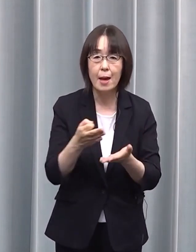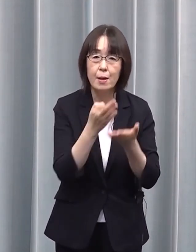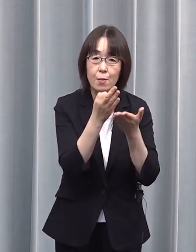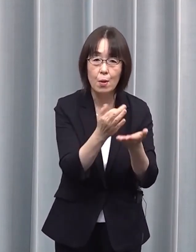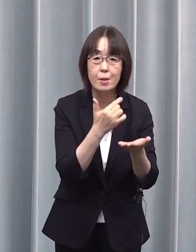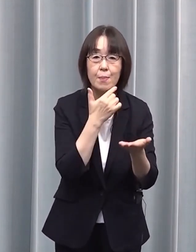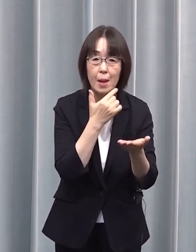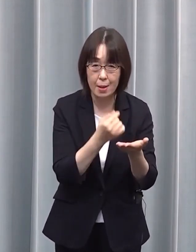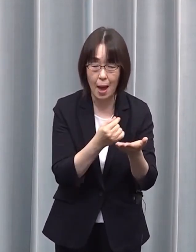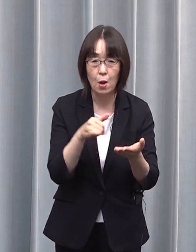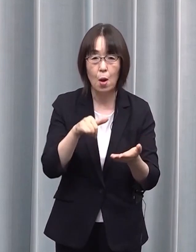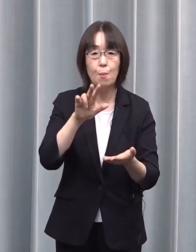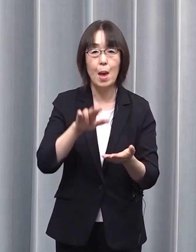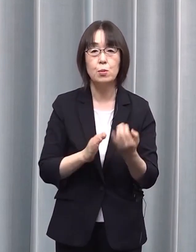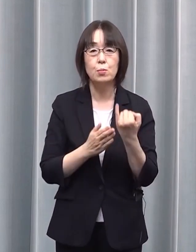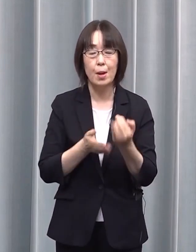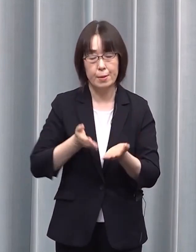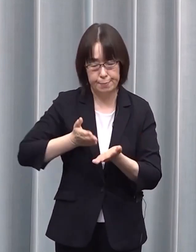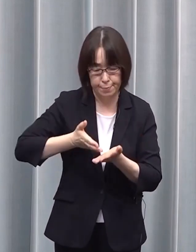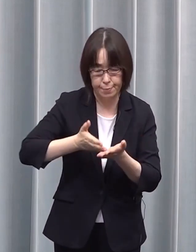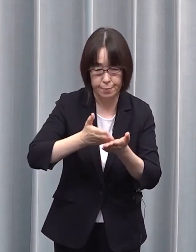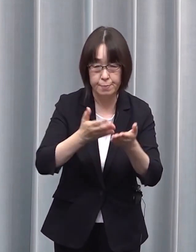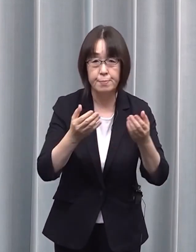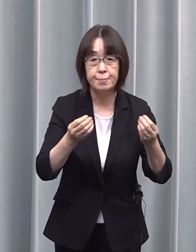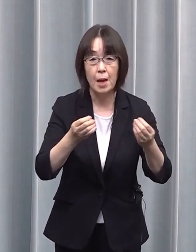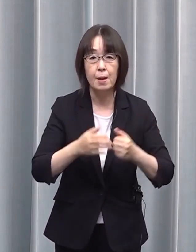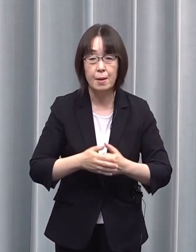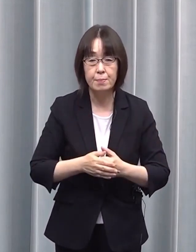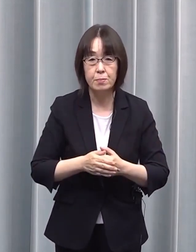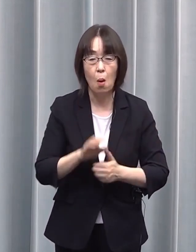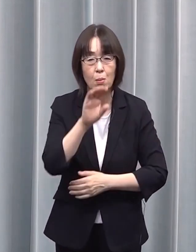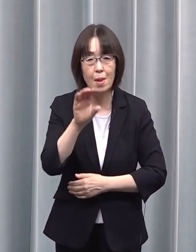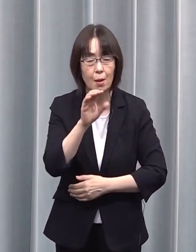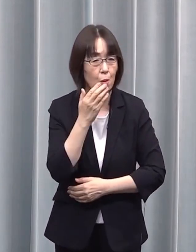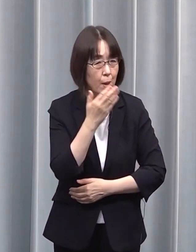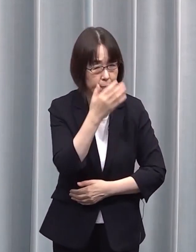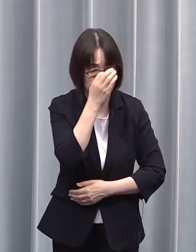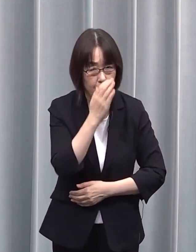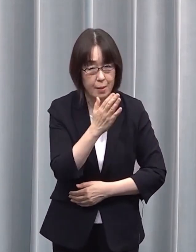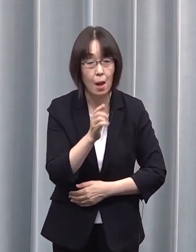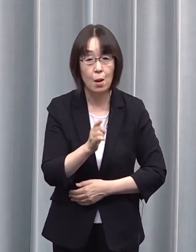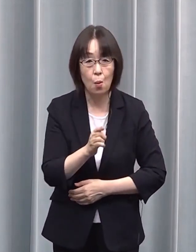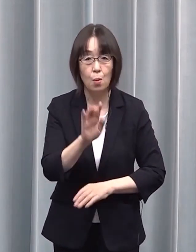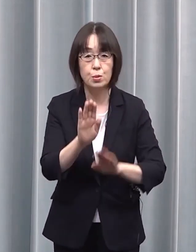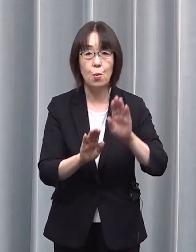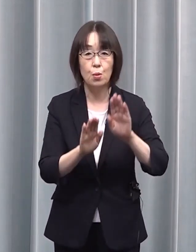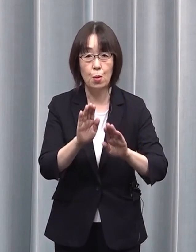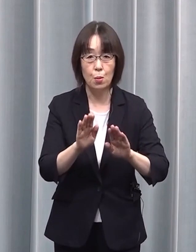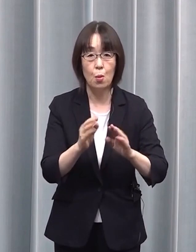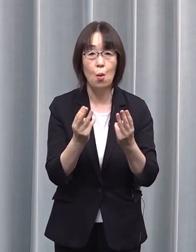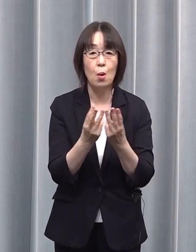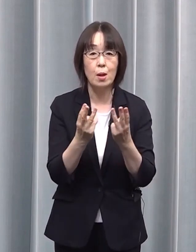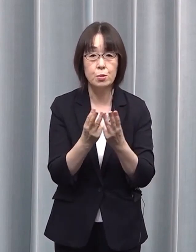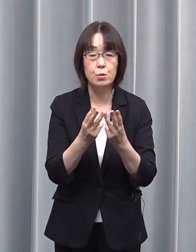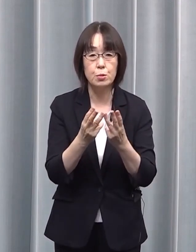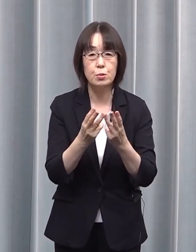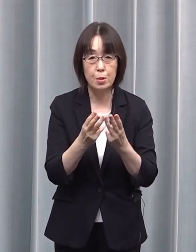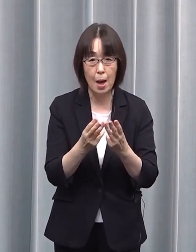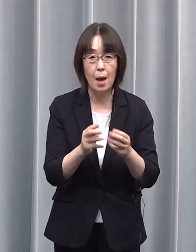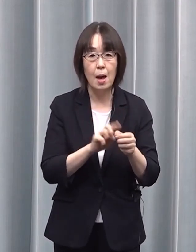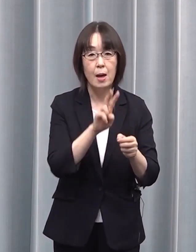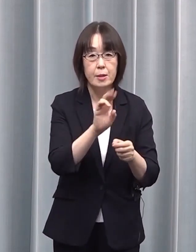を非常に切々と訴えておりました。何度も聞いて恐縮ですが、こういうお子さんがざっと2019年20歳未満